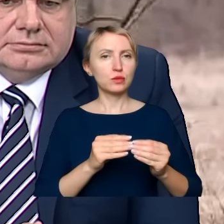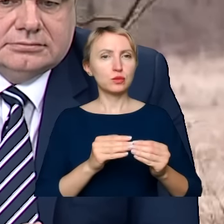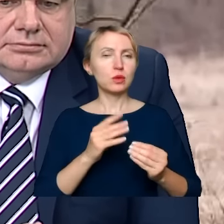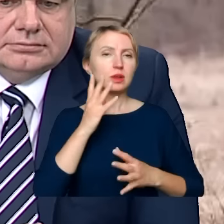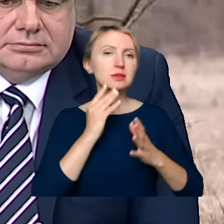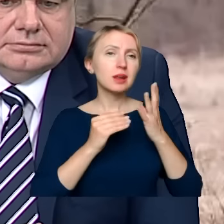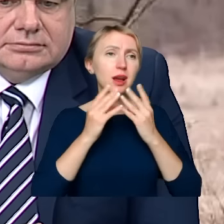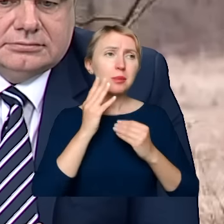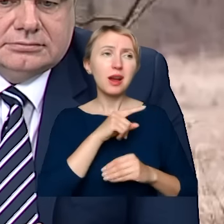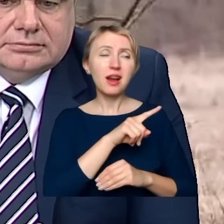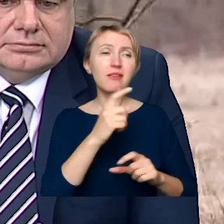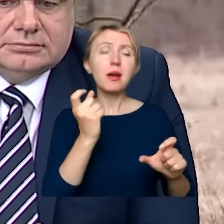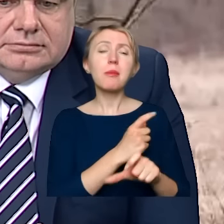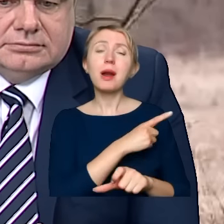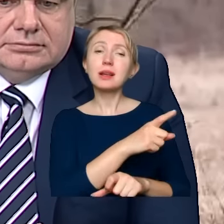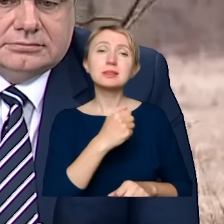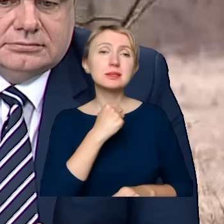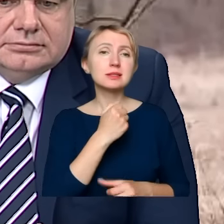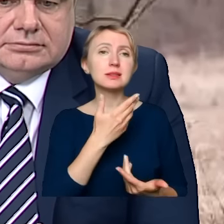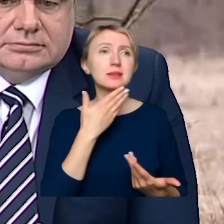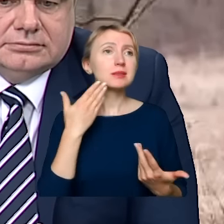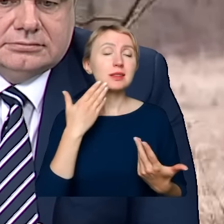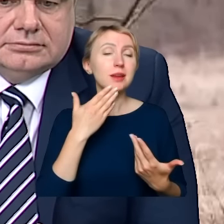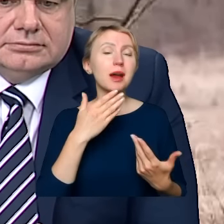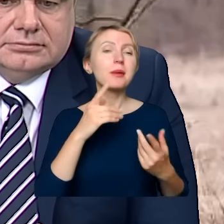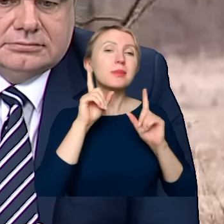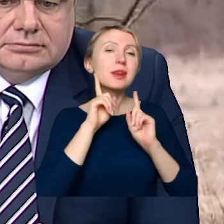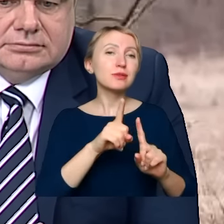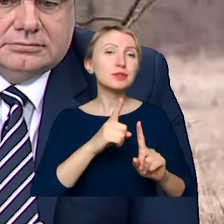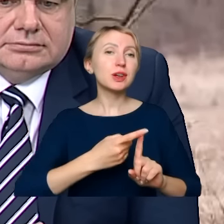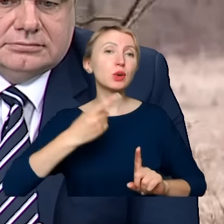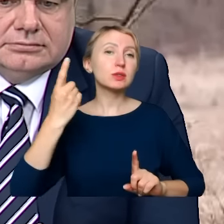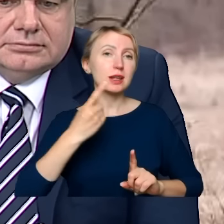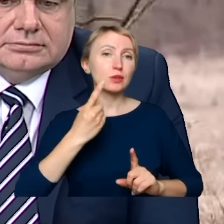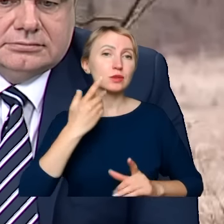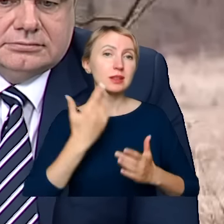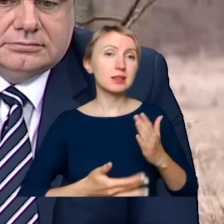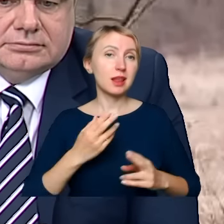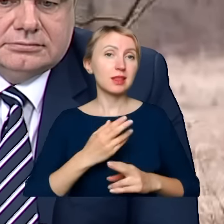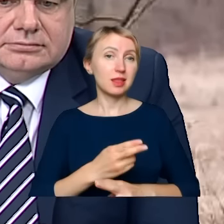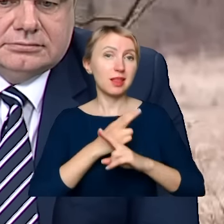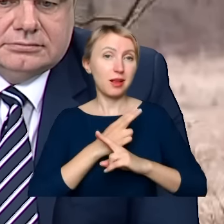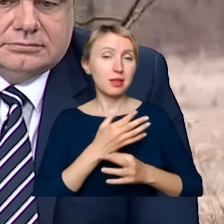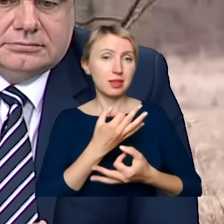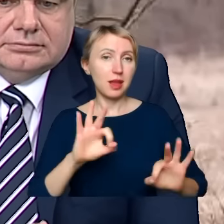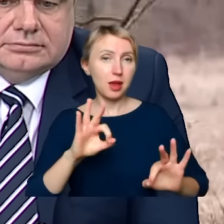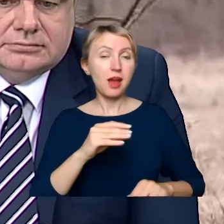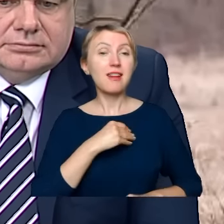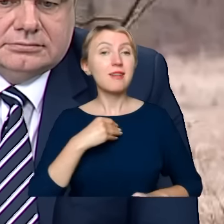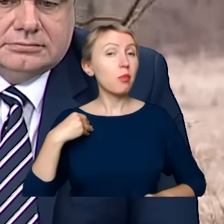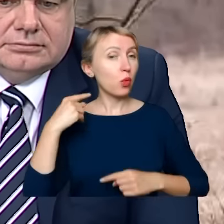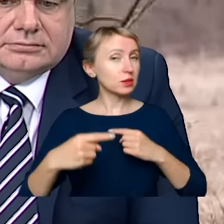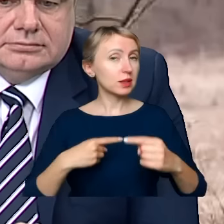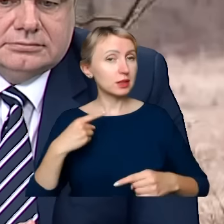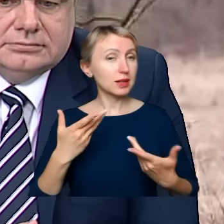krajów, które nie stykają się z realnym zagrożeniem niepodległości. Polskiej tradycji takie, że inny